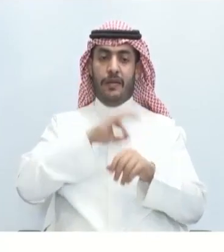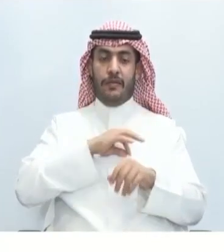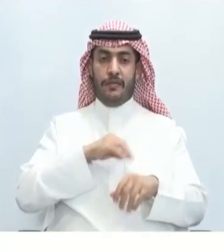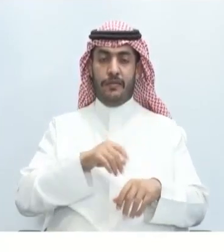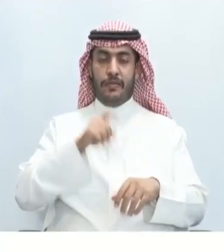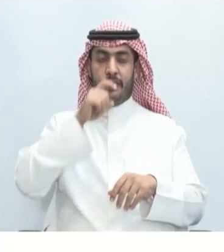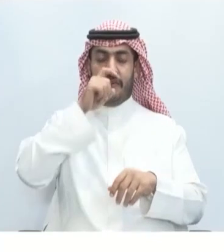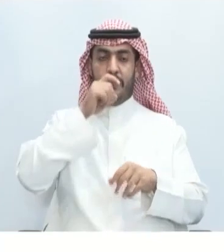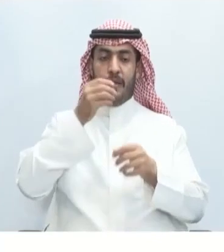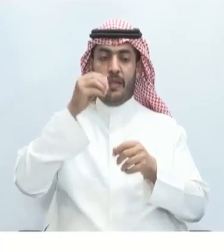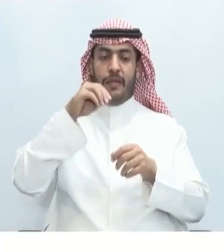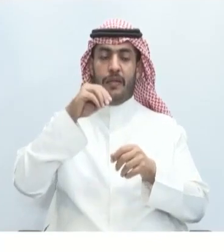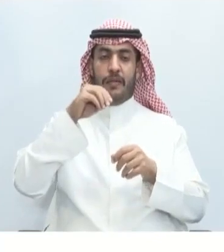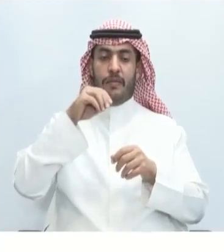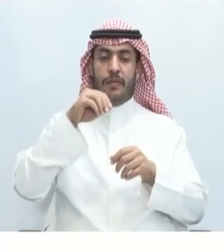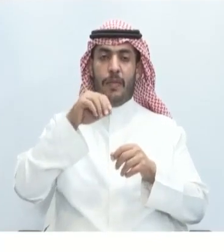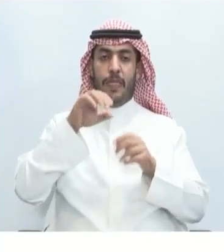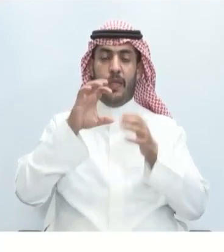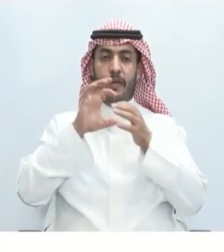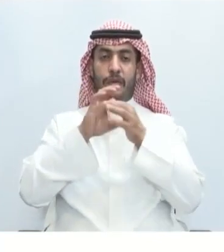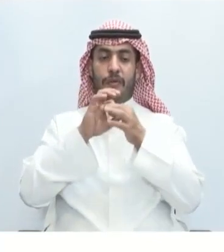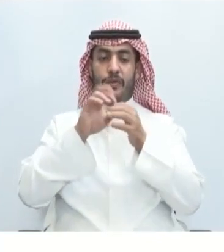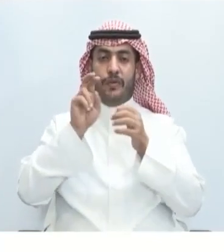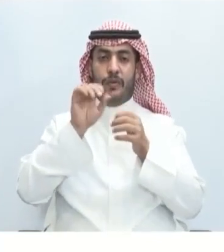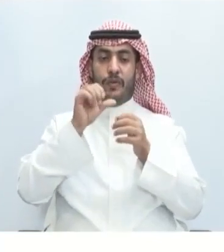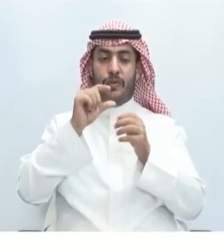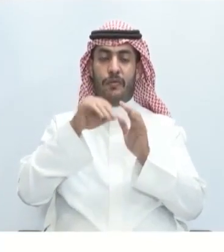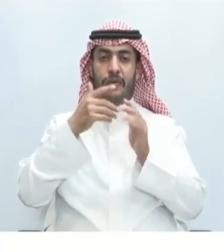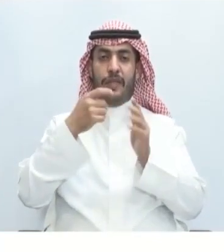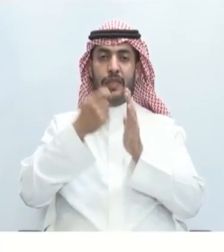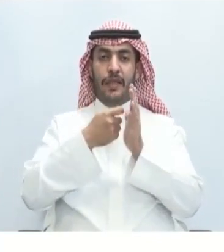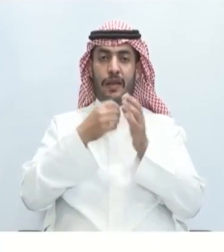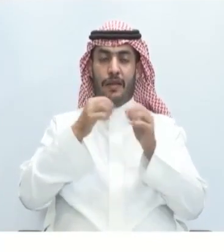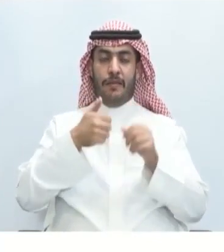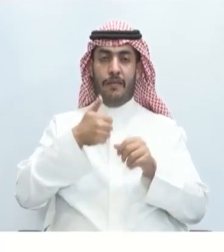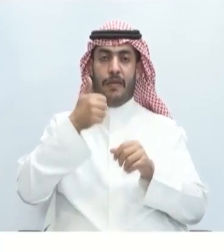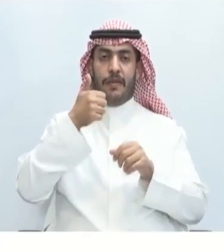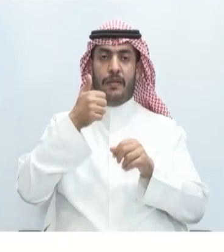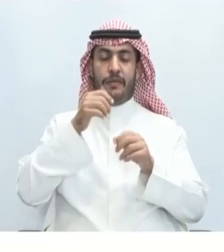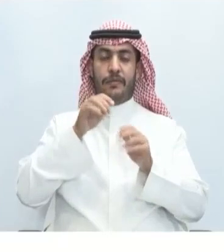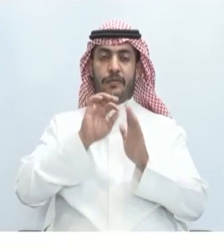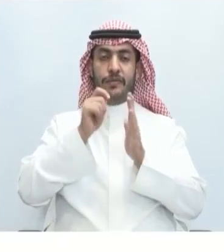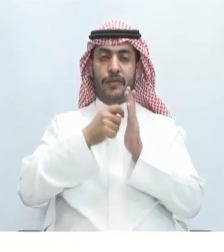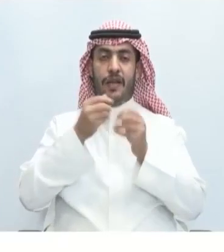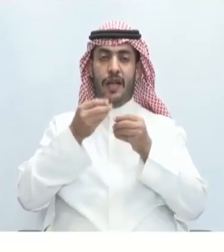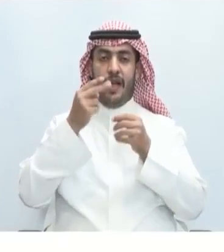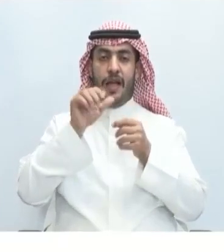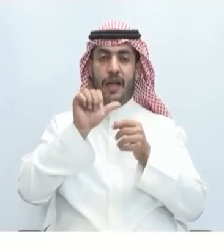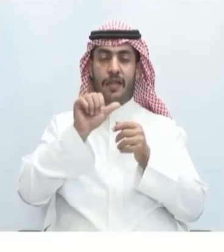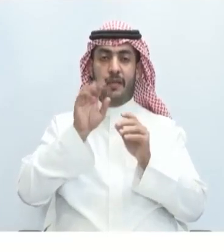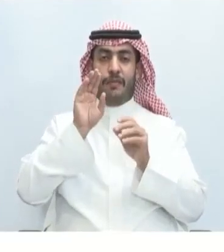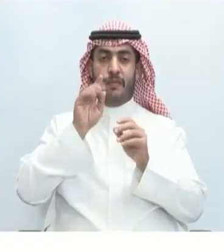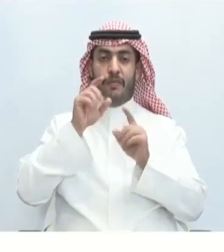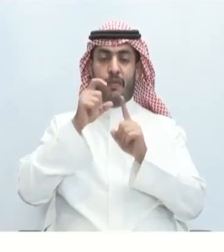اذا لابد ان نضيف ايضا القيود وفي النهايه سنصل الى تقرير ومن ثم بامكانك اعداد عرض بور بوينت